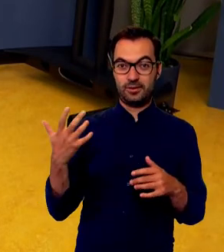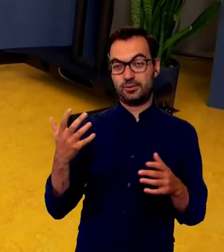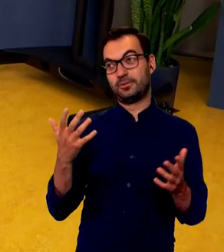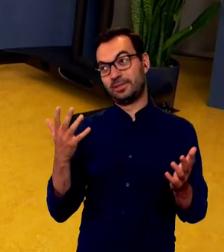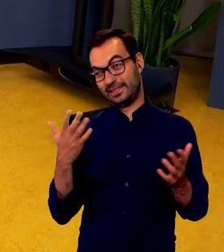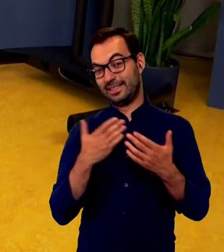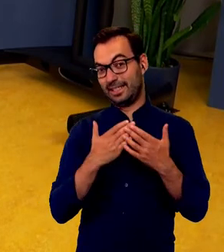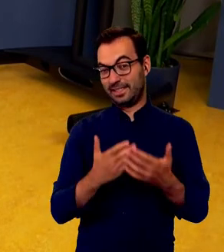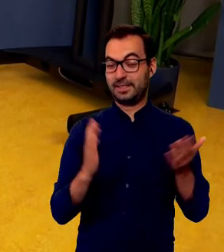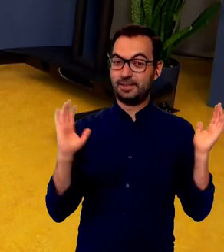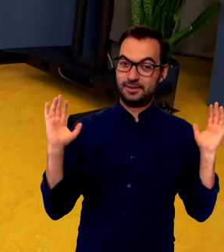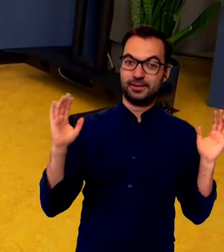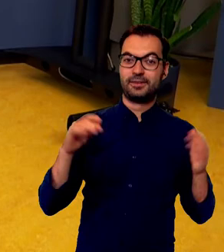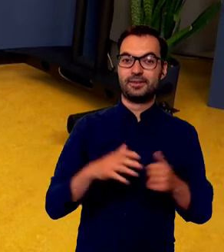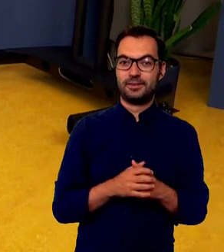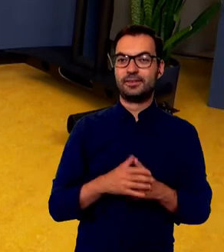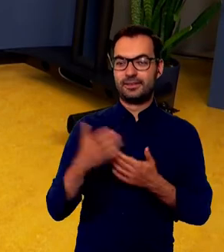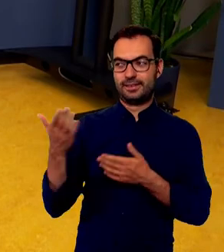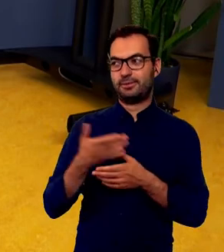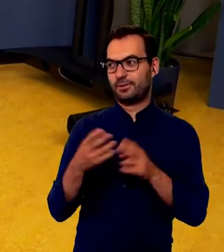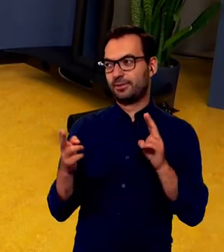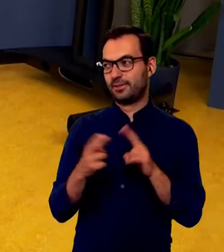by dały radę.